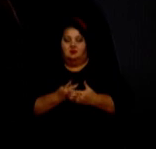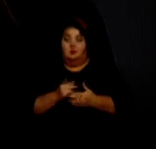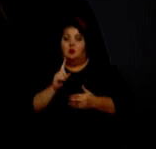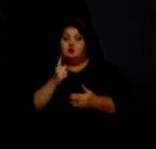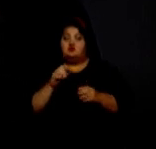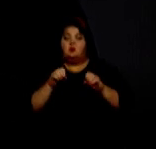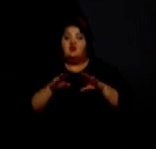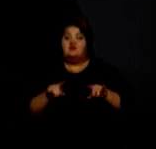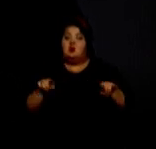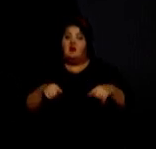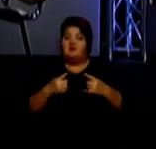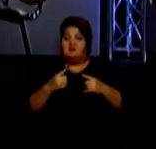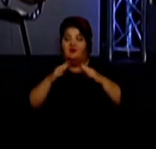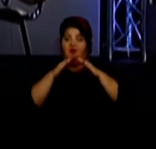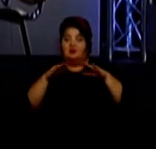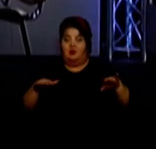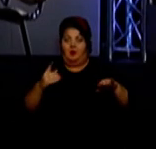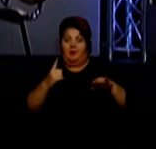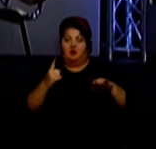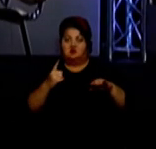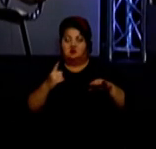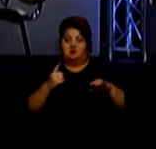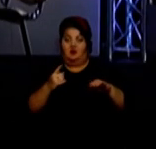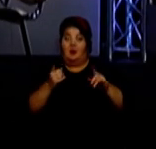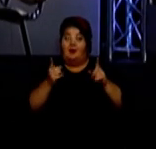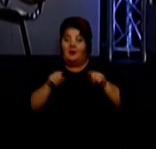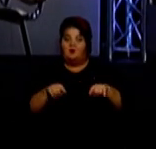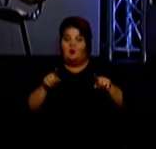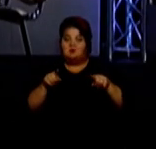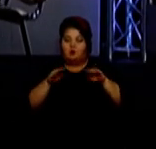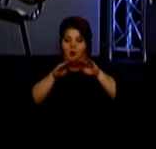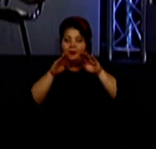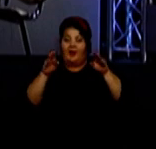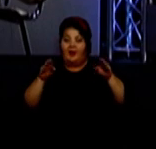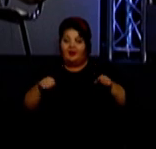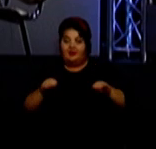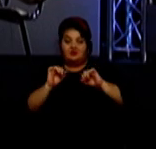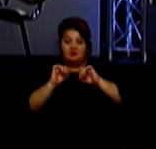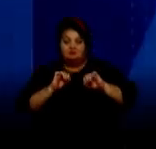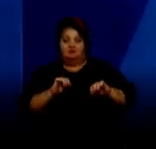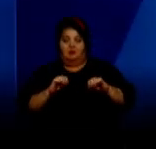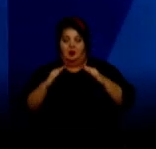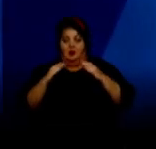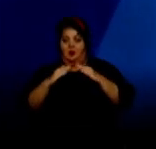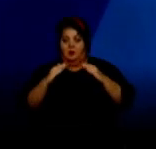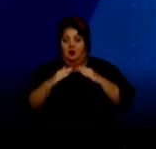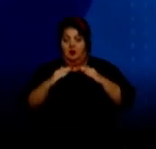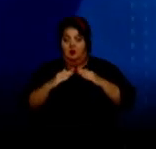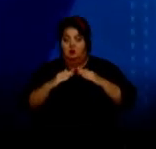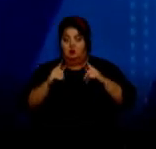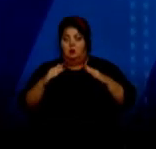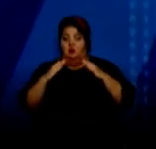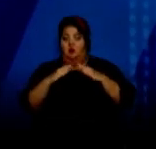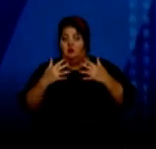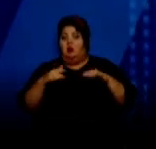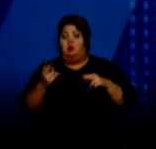відновити дах в першу чергу? Поясніть. Саме для того, щоб накрити об'єкт. Справа в тому, що корпус уже стоїть без